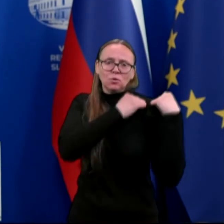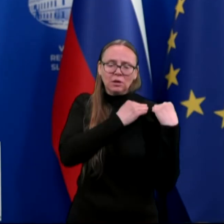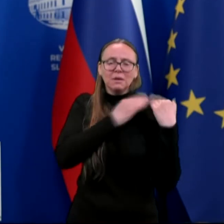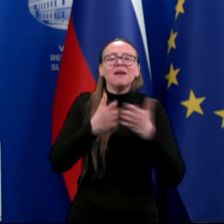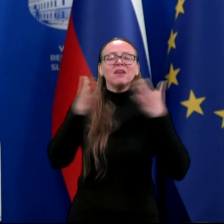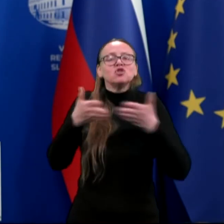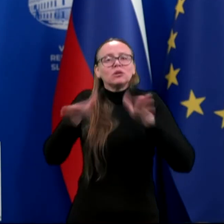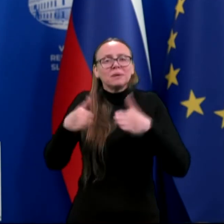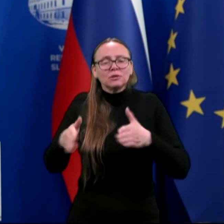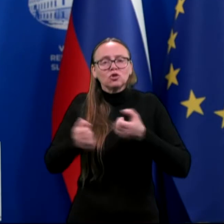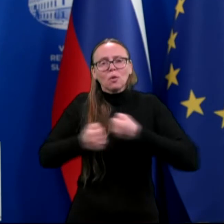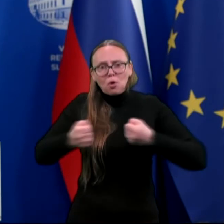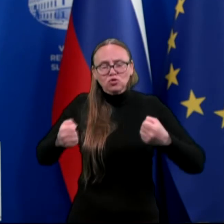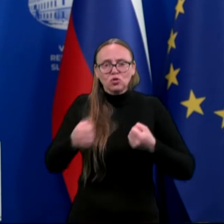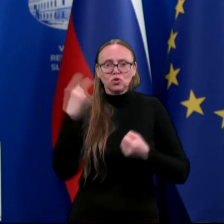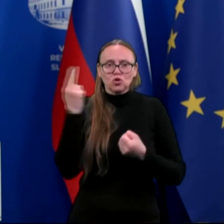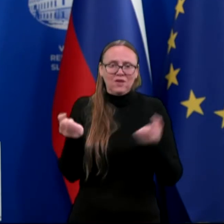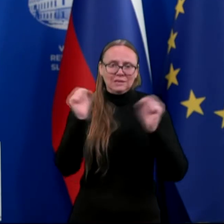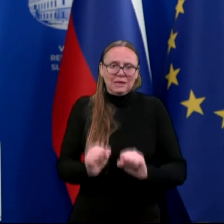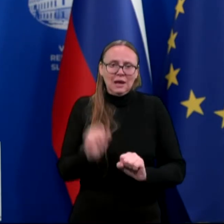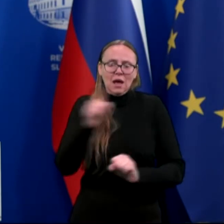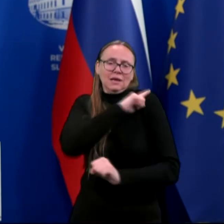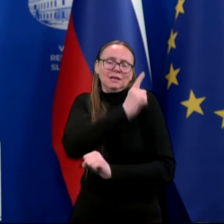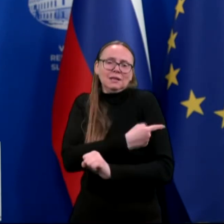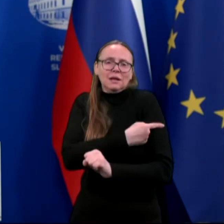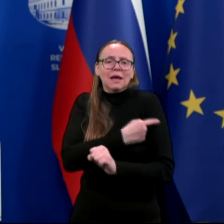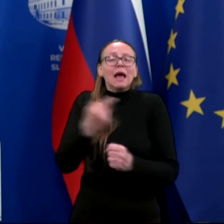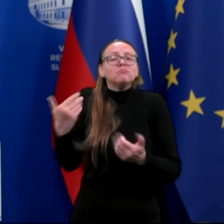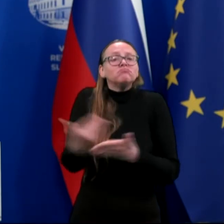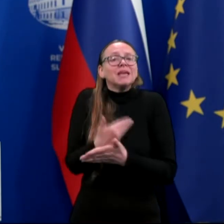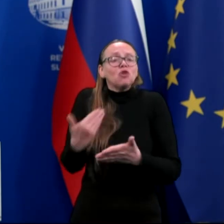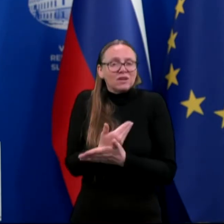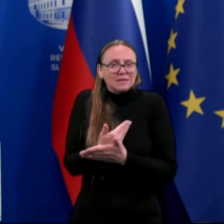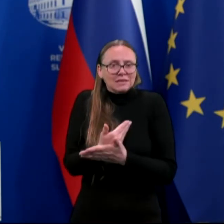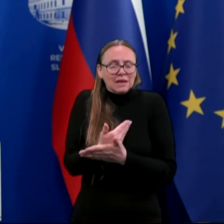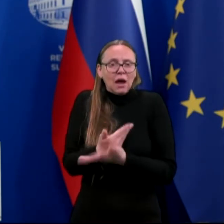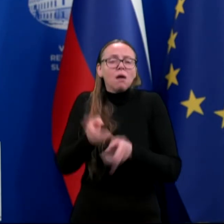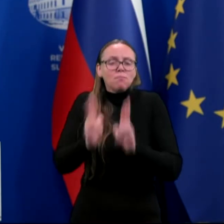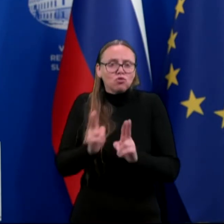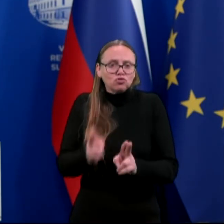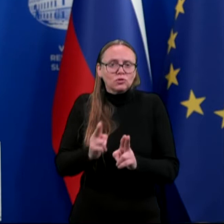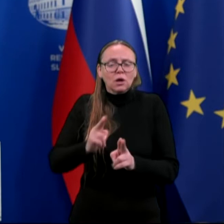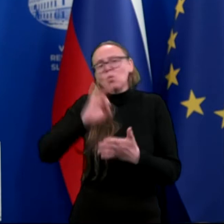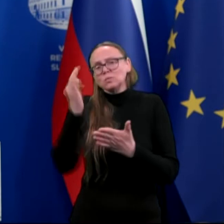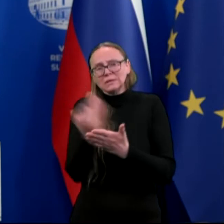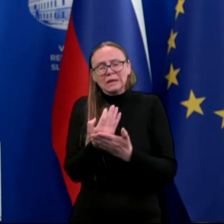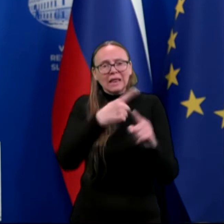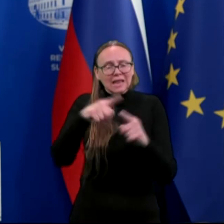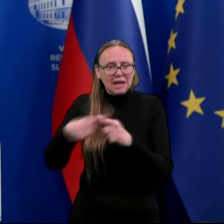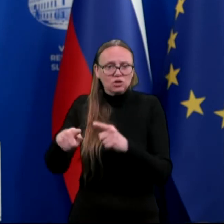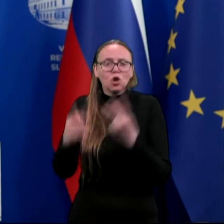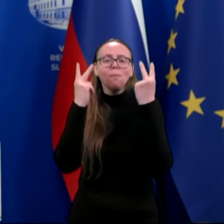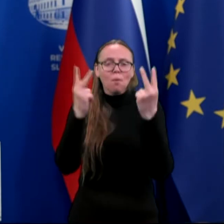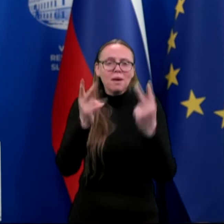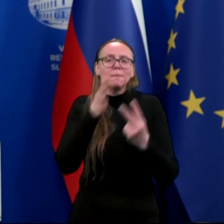prožnostjo slovenskega gospodarstva ter s krepitvijo inovacijskega potenciala vseh relevantnih deležnikov.